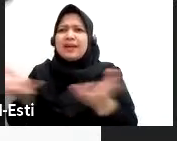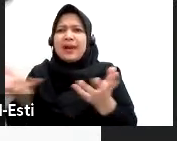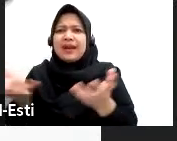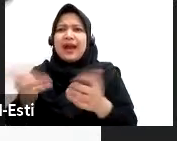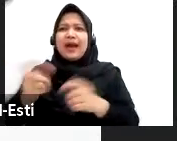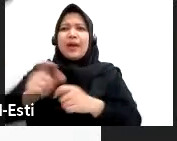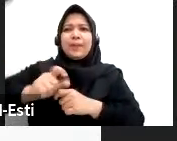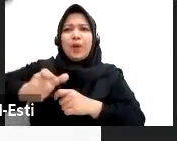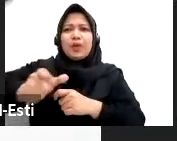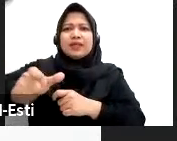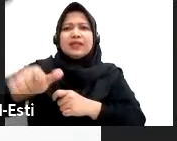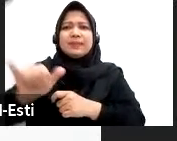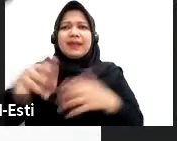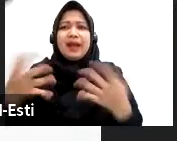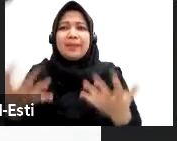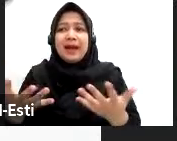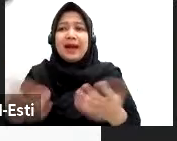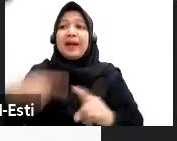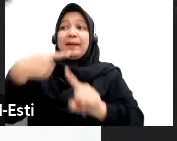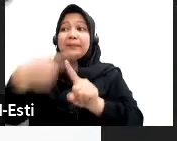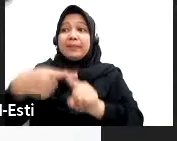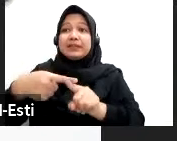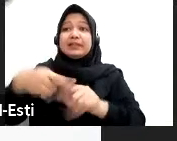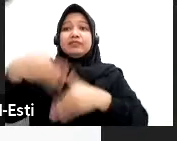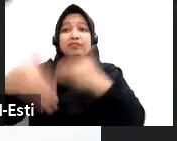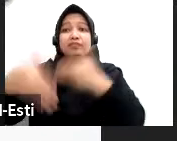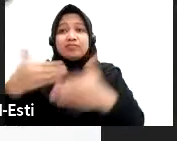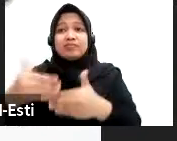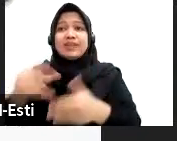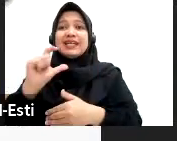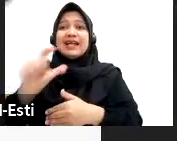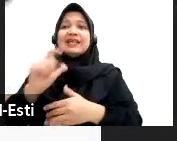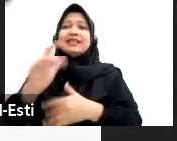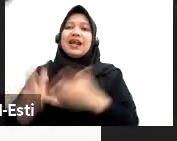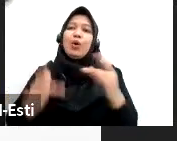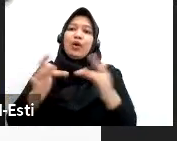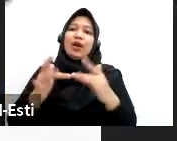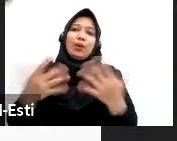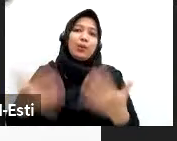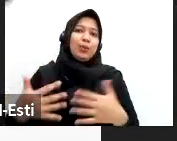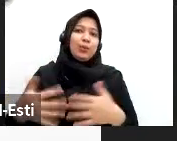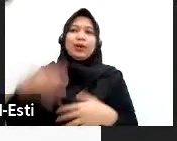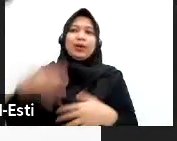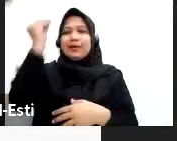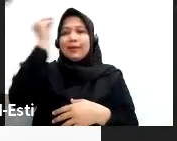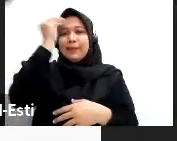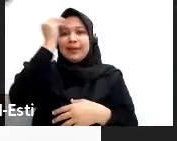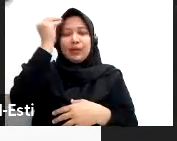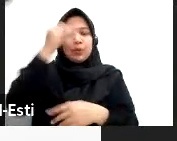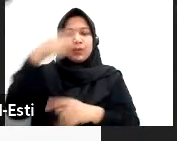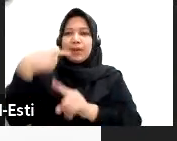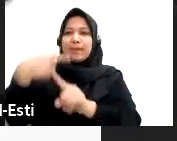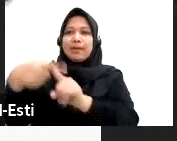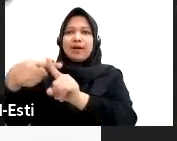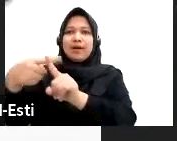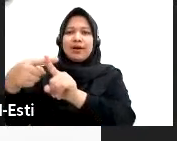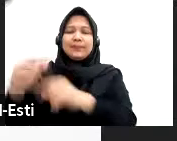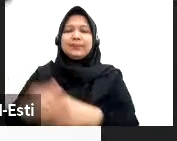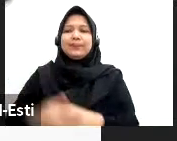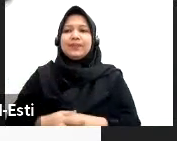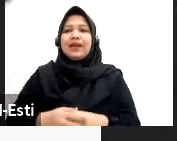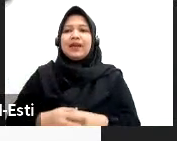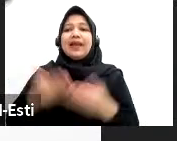dilakukan secara daring atau secara online untuk tambah membingungkan Nah jadi ini